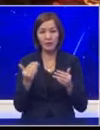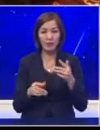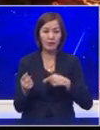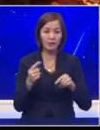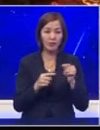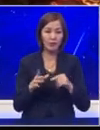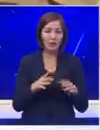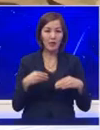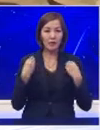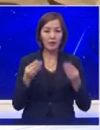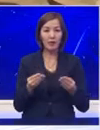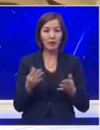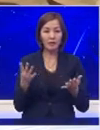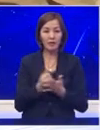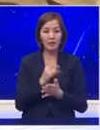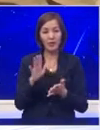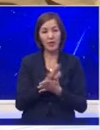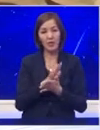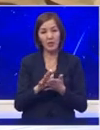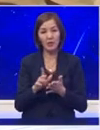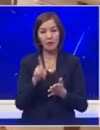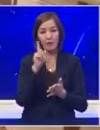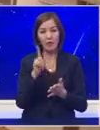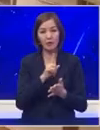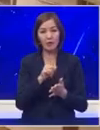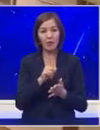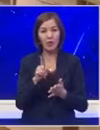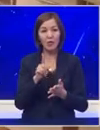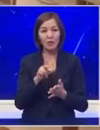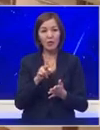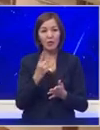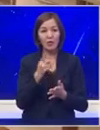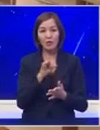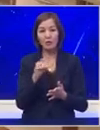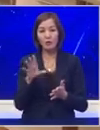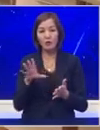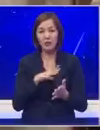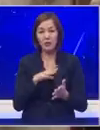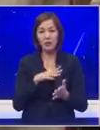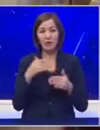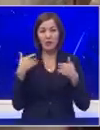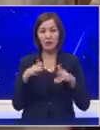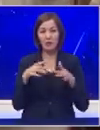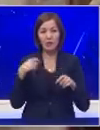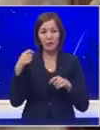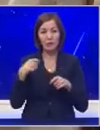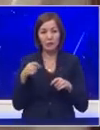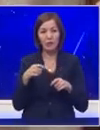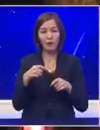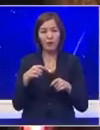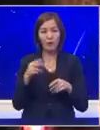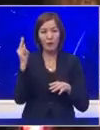подала заявку и выиграла Грант для молодежи а джаз Проджект на 1 миллион тенге приобрела швейное оборудование